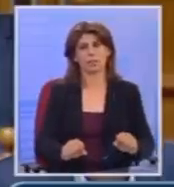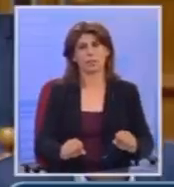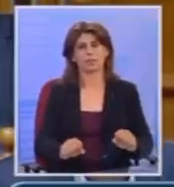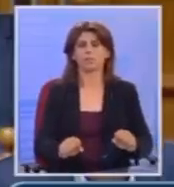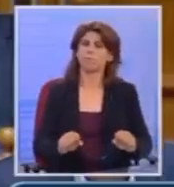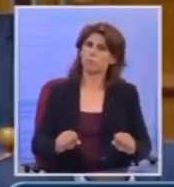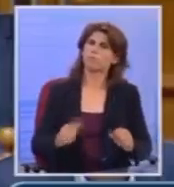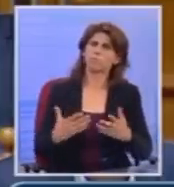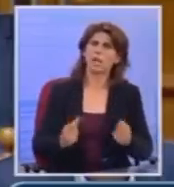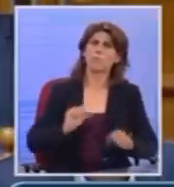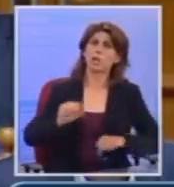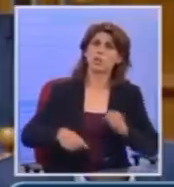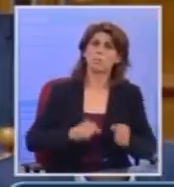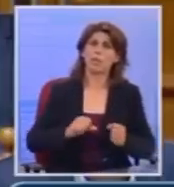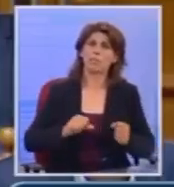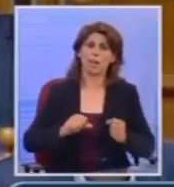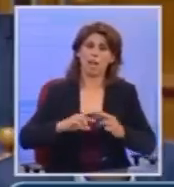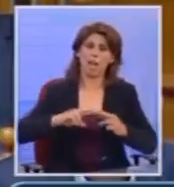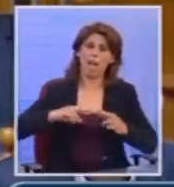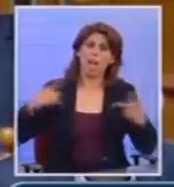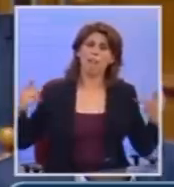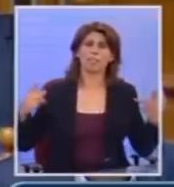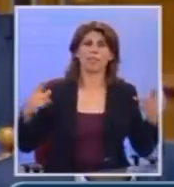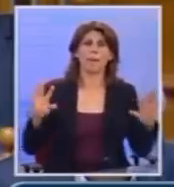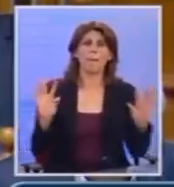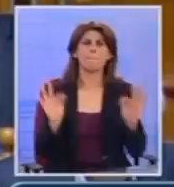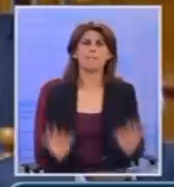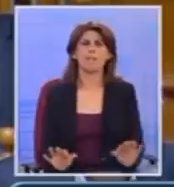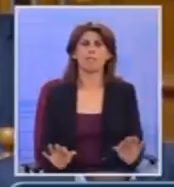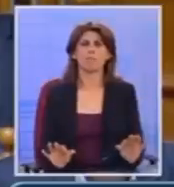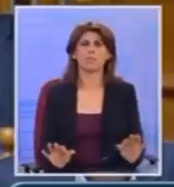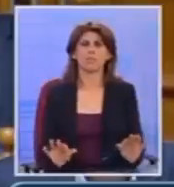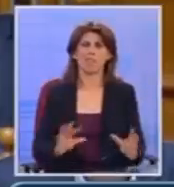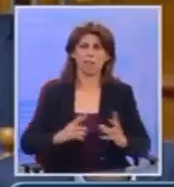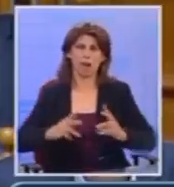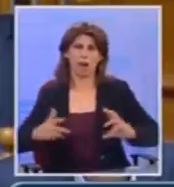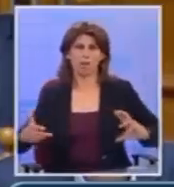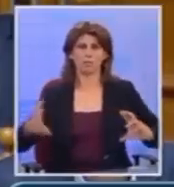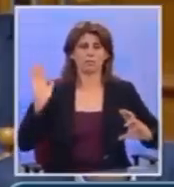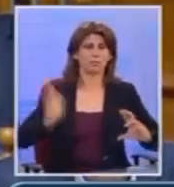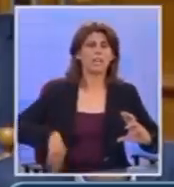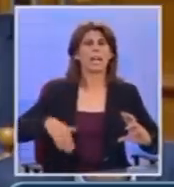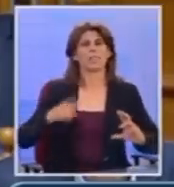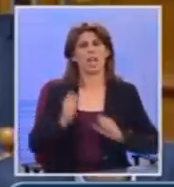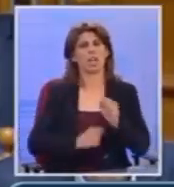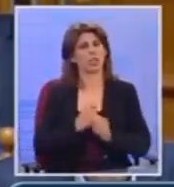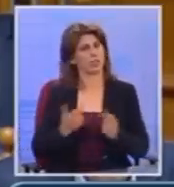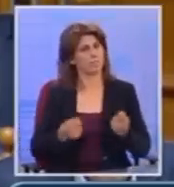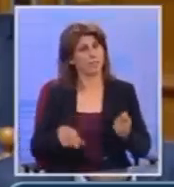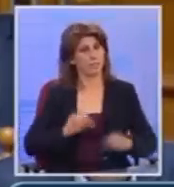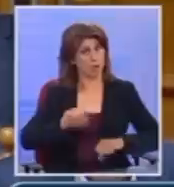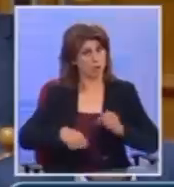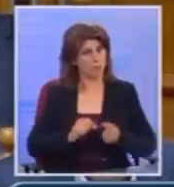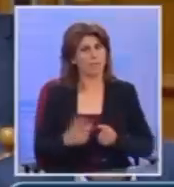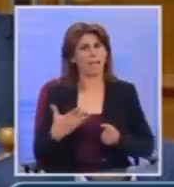και μια προσπάθεια αντιμεταρρύθμισης που έγινε τα τελευταία χρόνια. Η οποία προσπάθεια, έχω την αίσθηση,